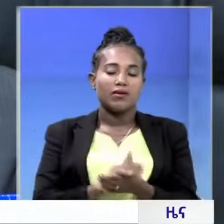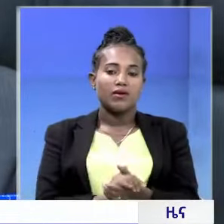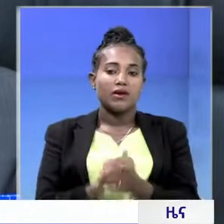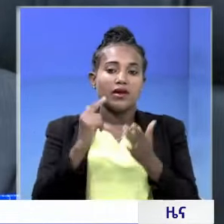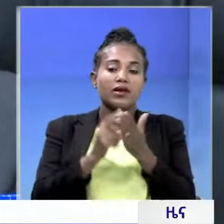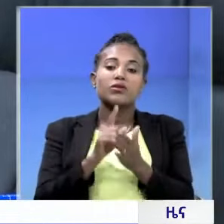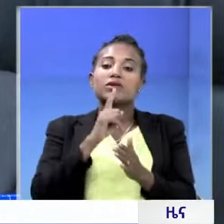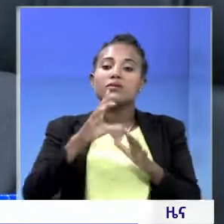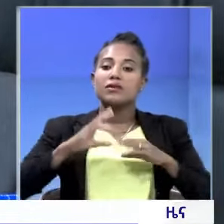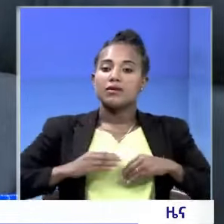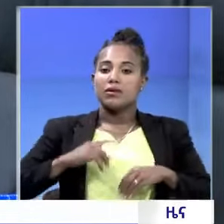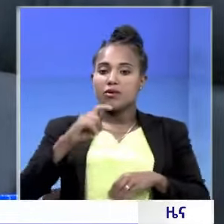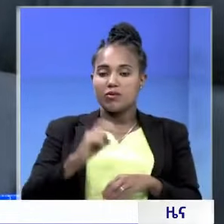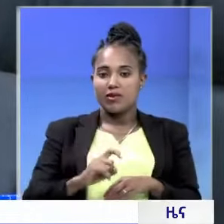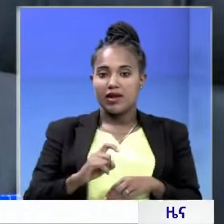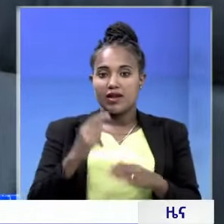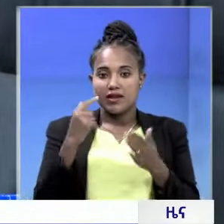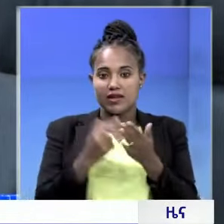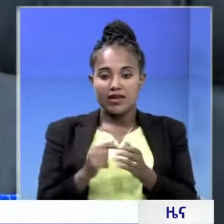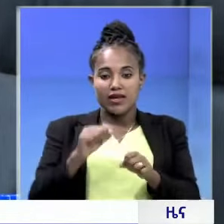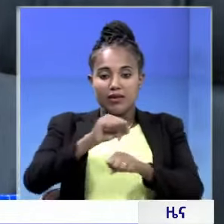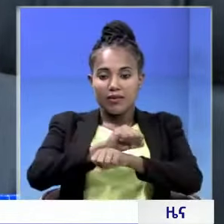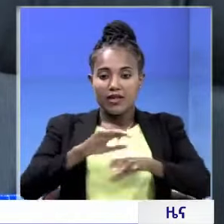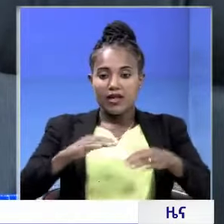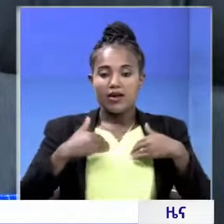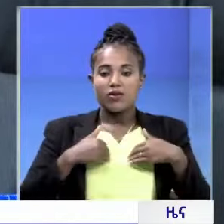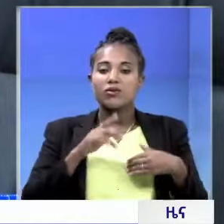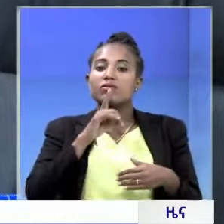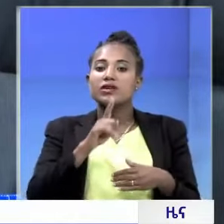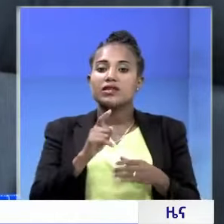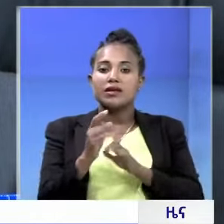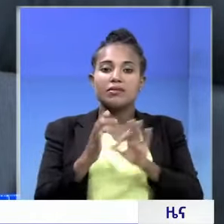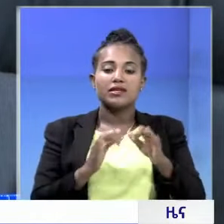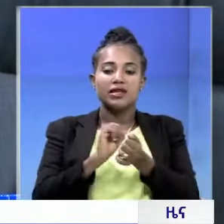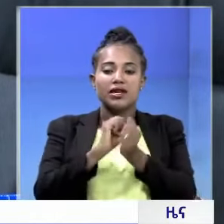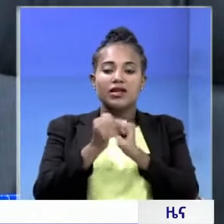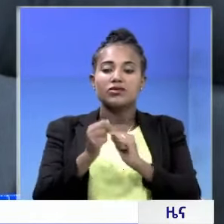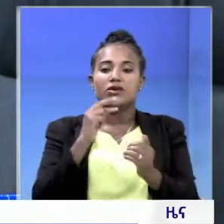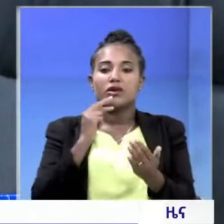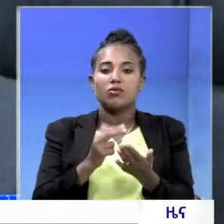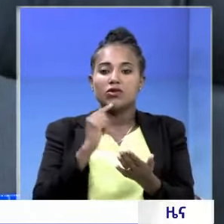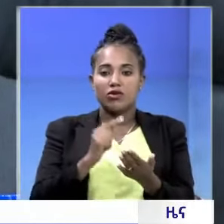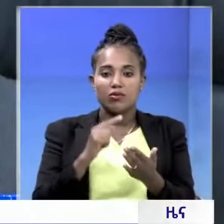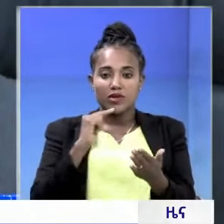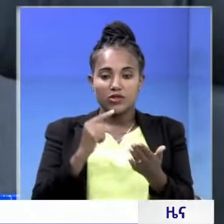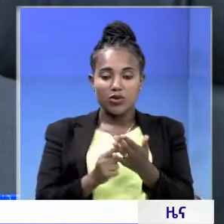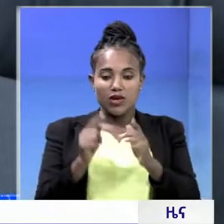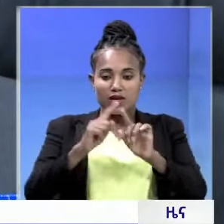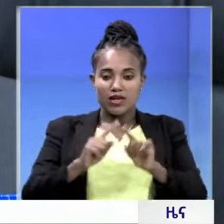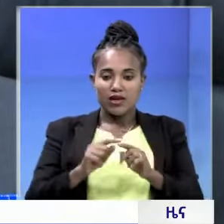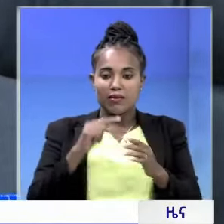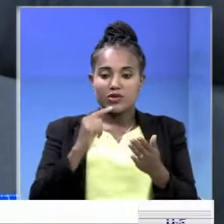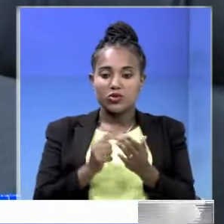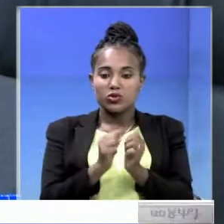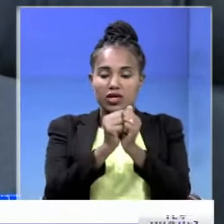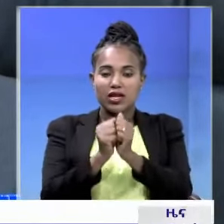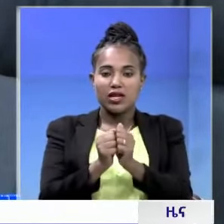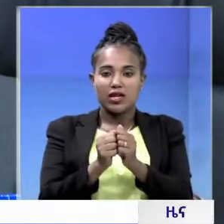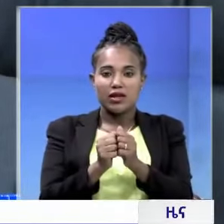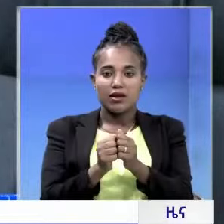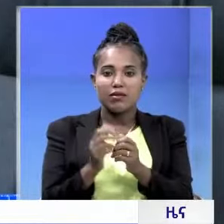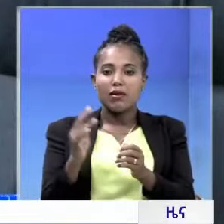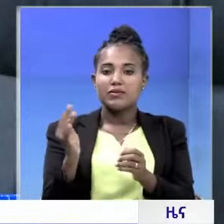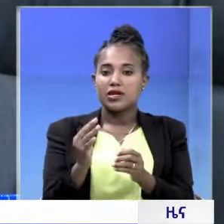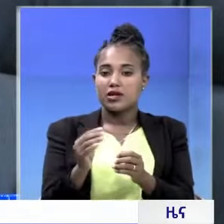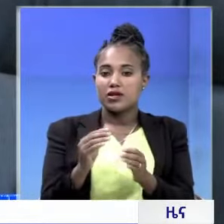ያንን እውነት መቀበል ይኖርብናል። ይሄ መሬት ላይ ያለውን ሐቅ የሚገልጽ የለውጥ ሪፖርት ነው። መረጃውን ከተለያዩ መረጃዎች ጋር ለማመሳከር